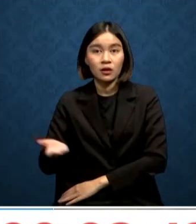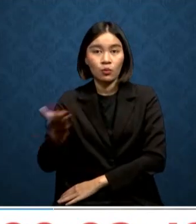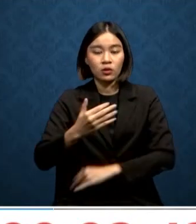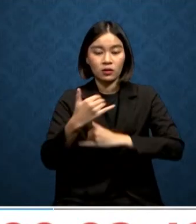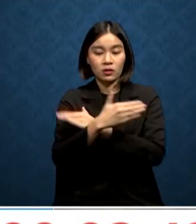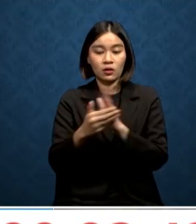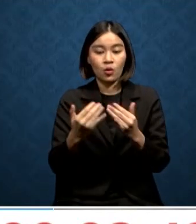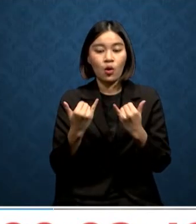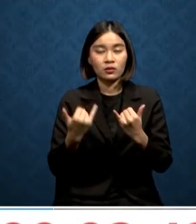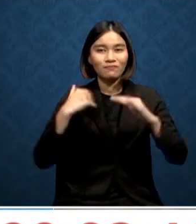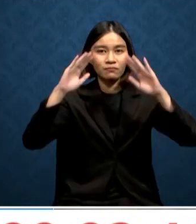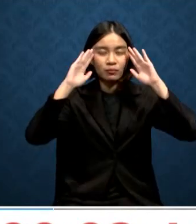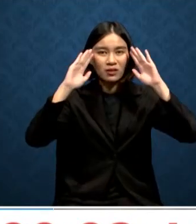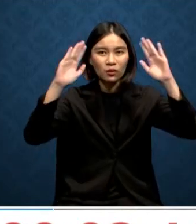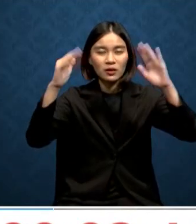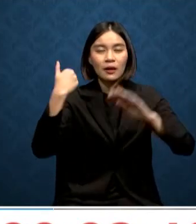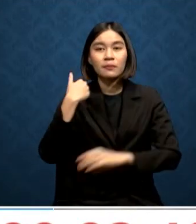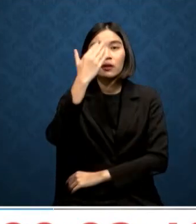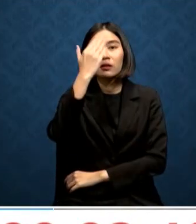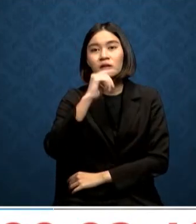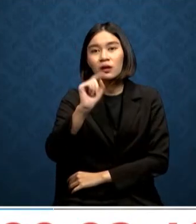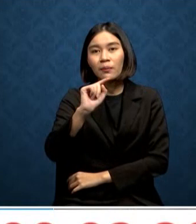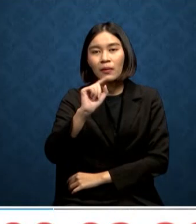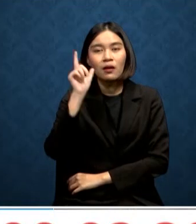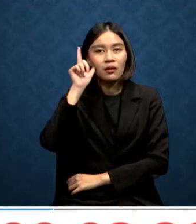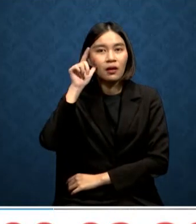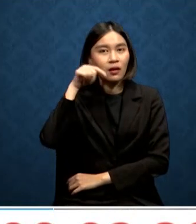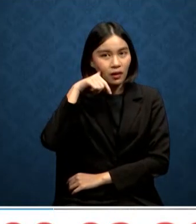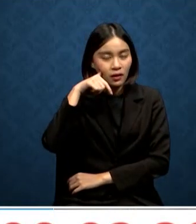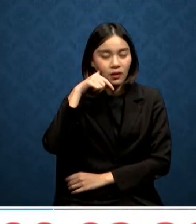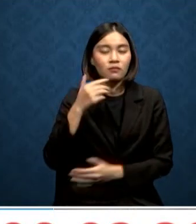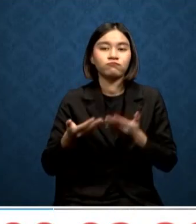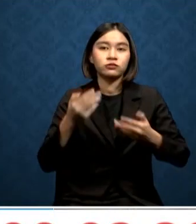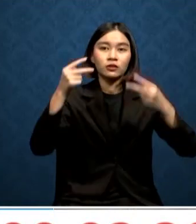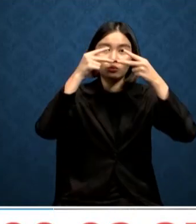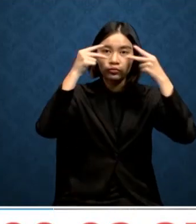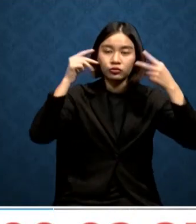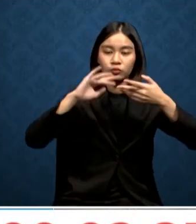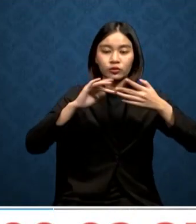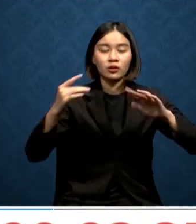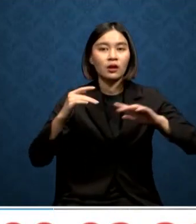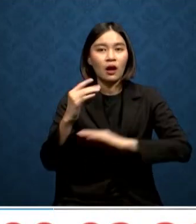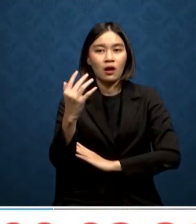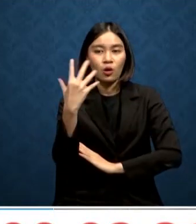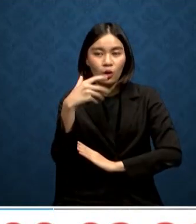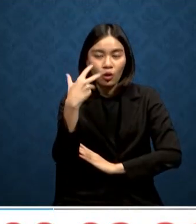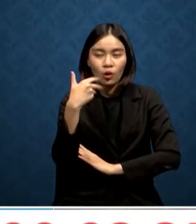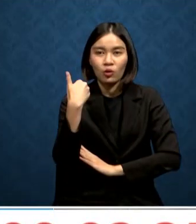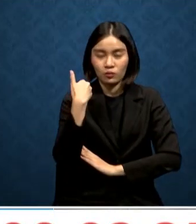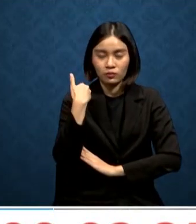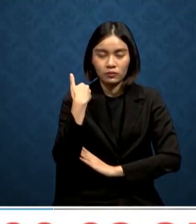นี้คงมีประสบการณ์ในการที่โดนคอลเซ็นเตอร์หรือว่ามิจฉาชีพออนไลน์หลอกลวงกันโดยทั่วห